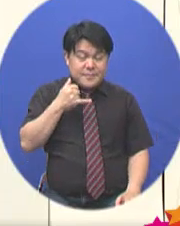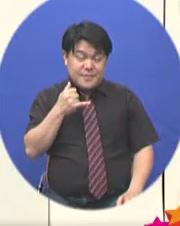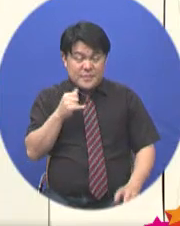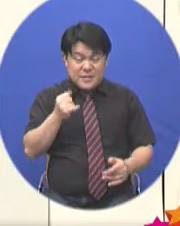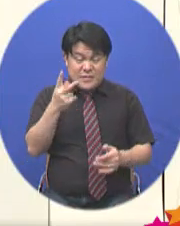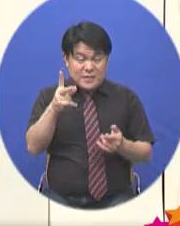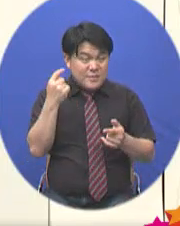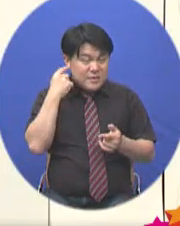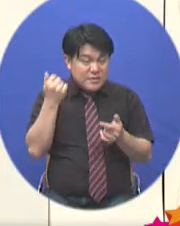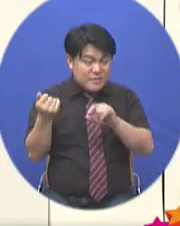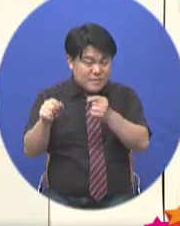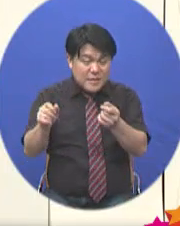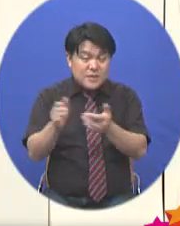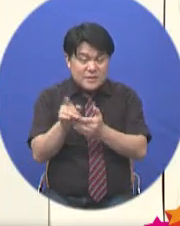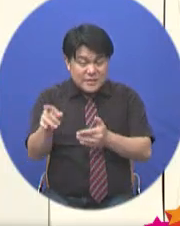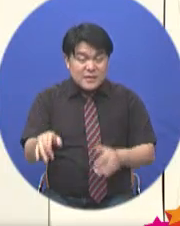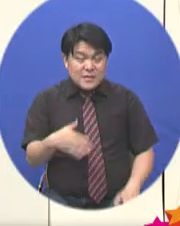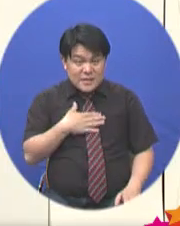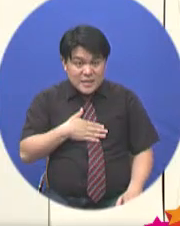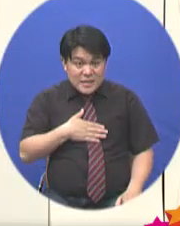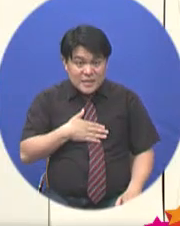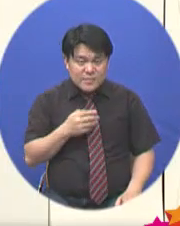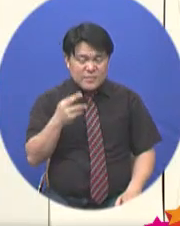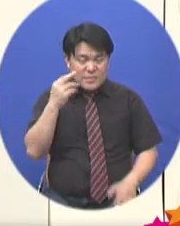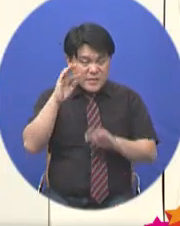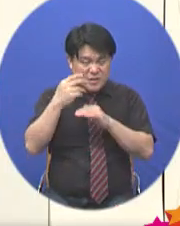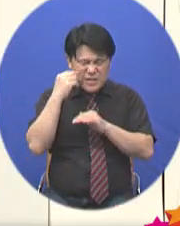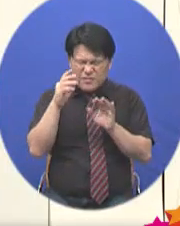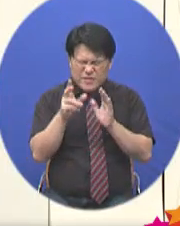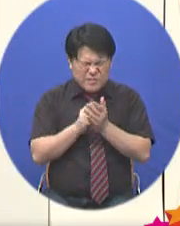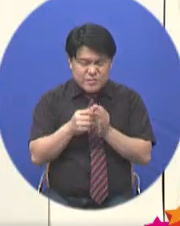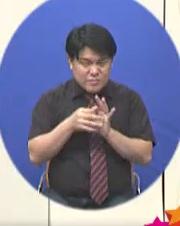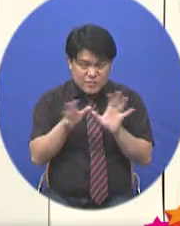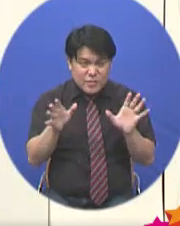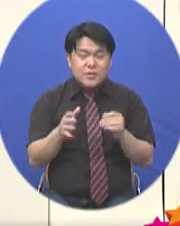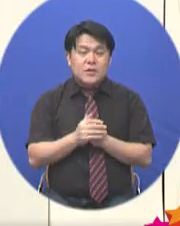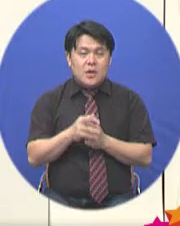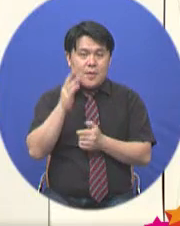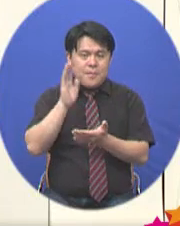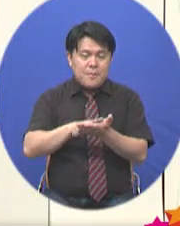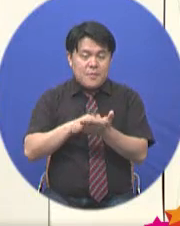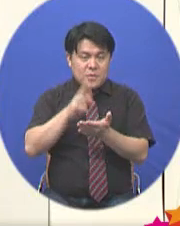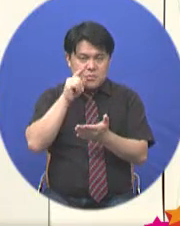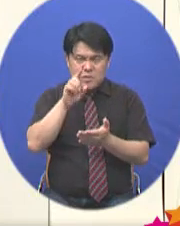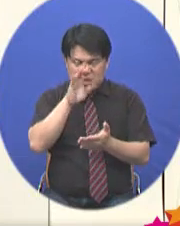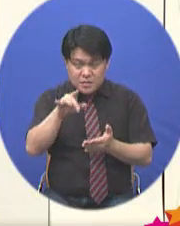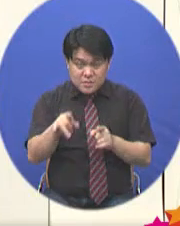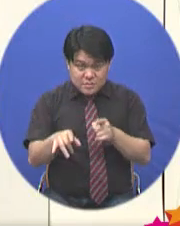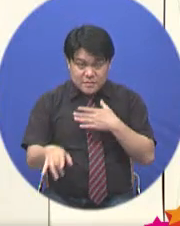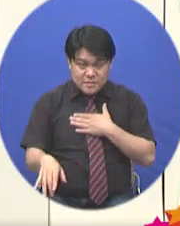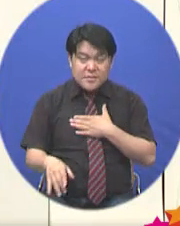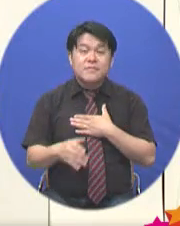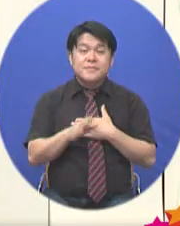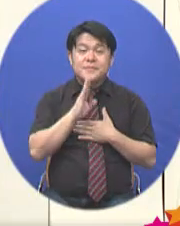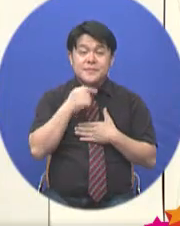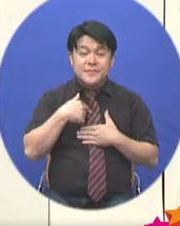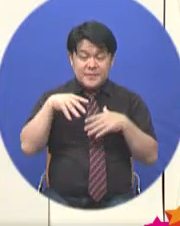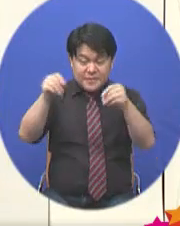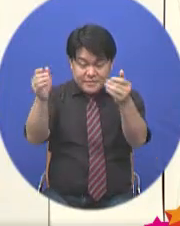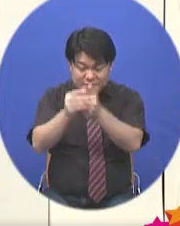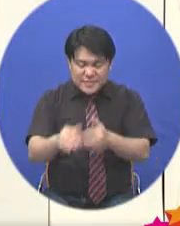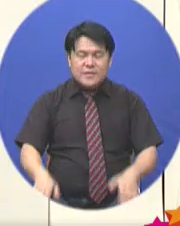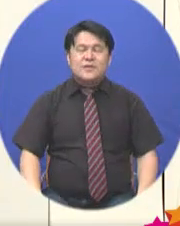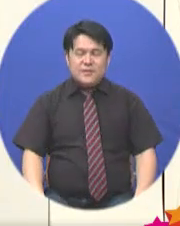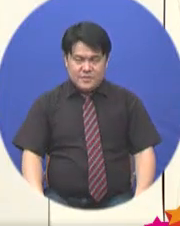TV 자막을 꺼버리세요. 가사 틀리는 건 문제가 아니에요. 박자 틀리면 안 되거든. 네, 껐어요. 아, 껐어요. 이건